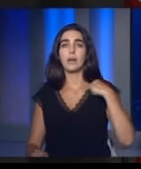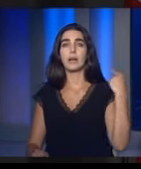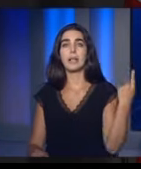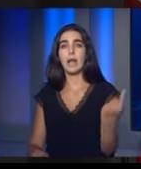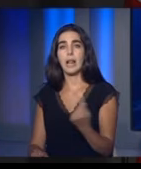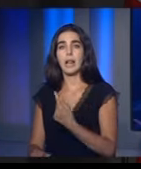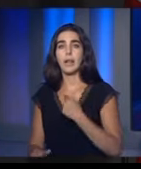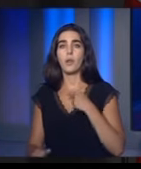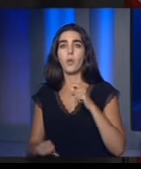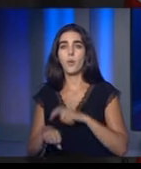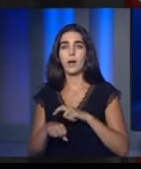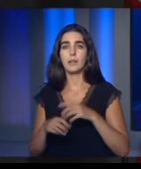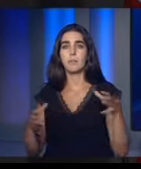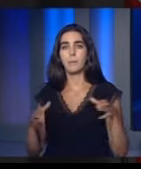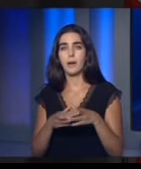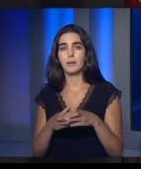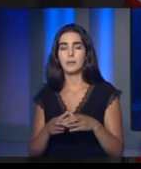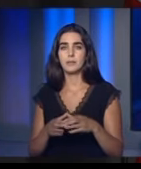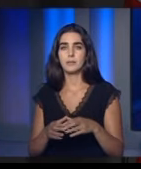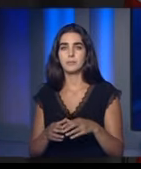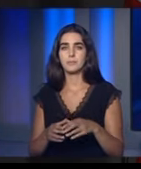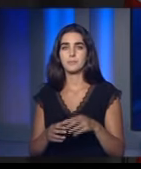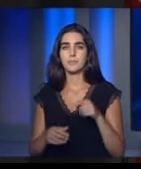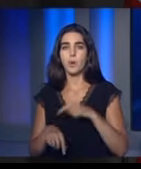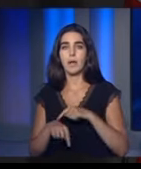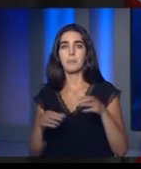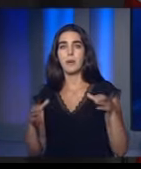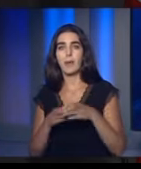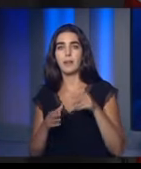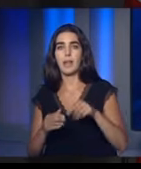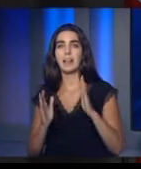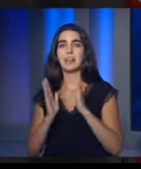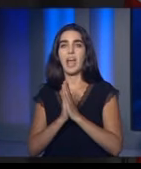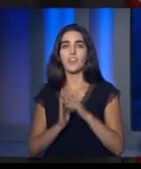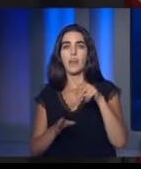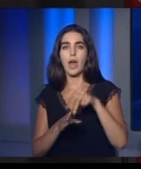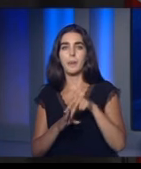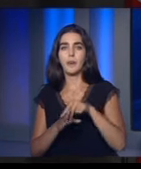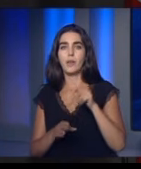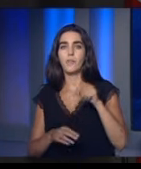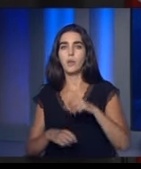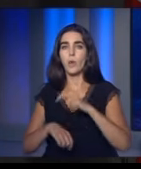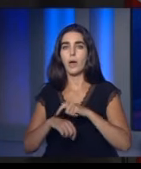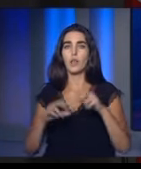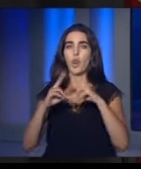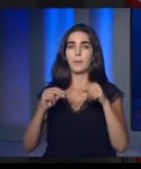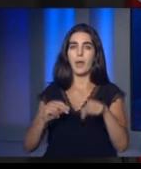أكيد بعد السياسيين أكيد. فأنا حقيقة أنا هيدي الرعاية هي حقيقة تكريم